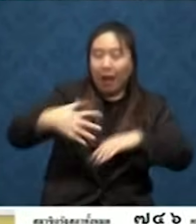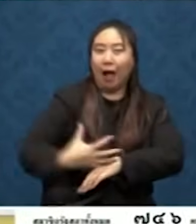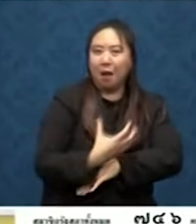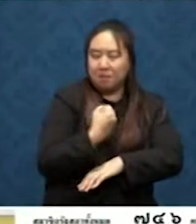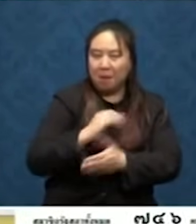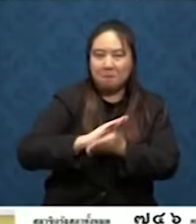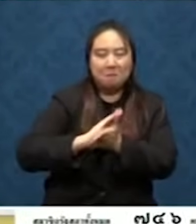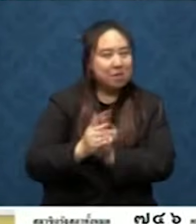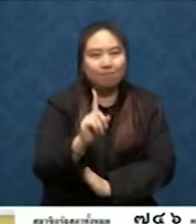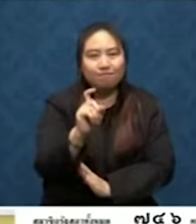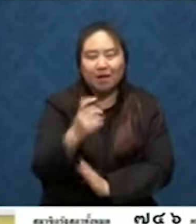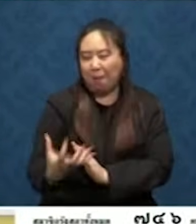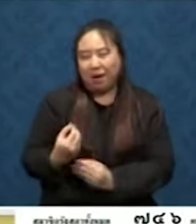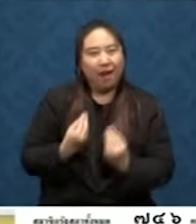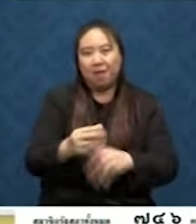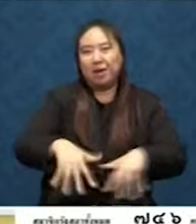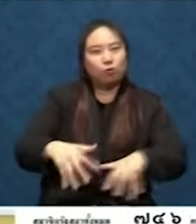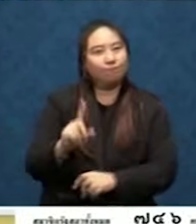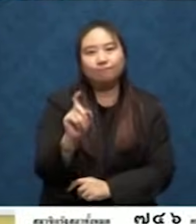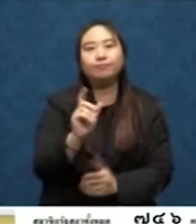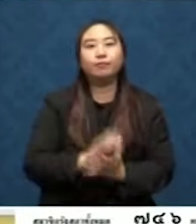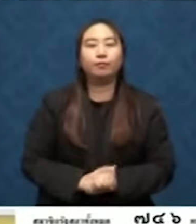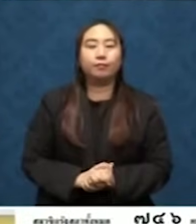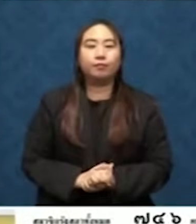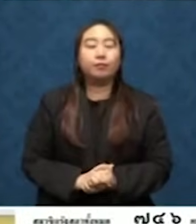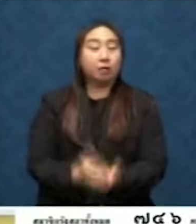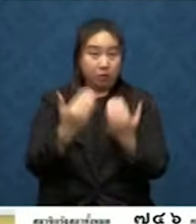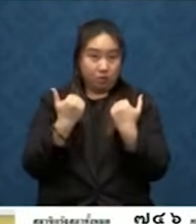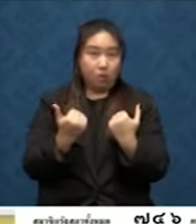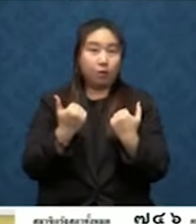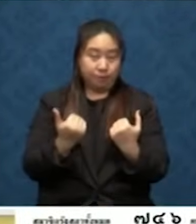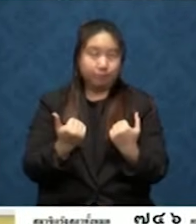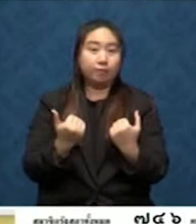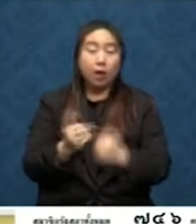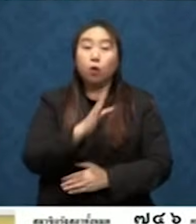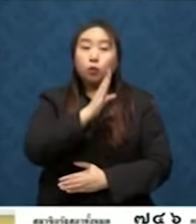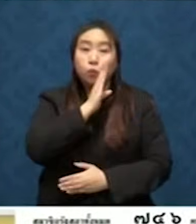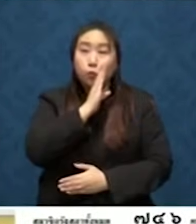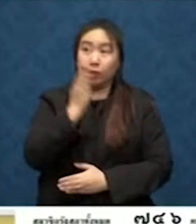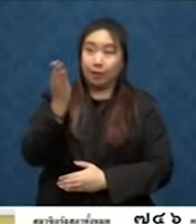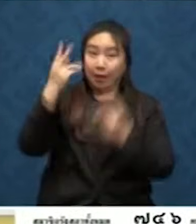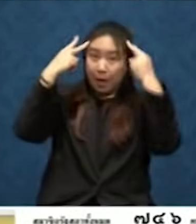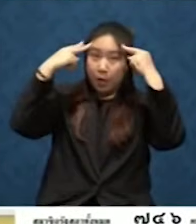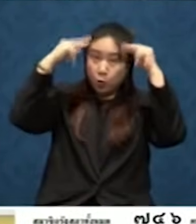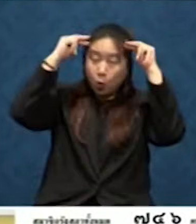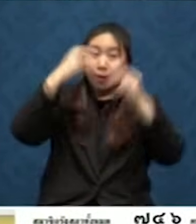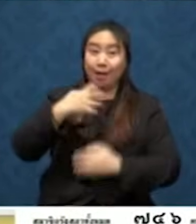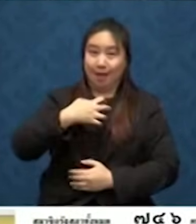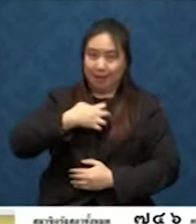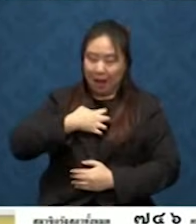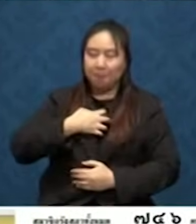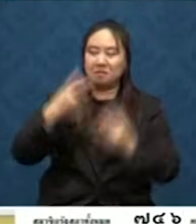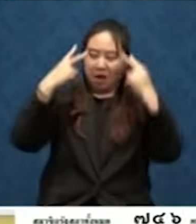อำนาจสูงสุดเป็นของพี่น้องประชาชนดังนั้นครับท่านประธานหากพัฒนายกยังอยากจะเป็นนายกแห่งการเปลี่ยนแปลง